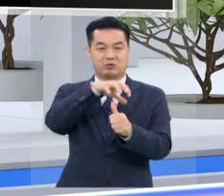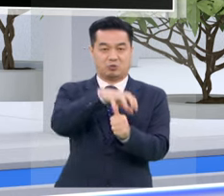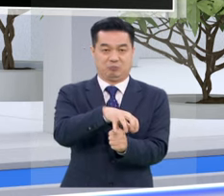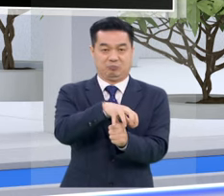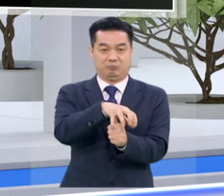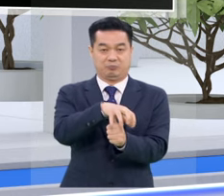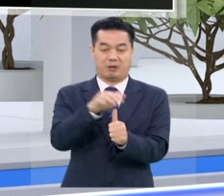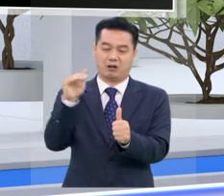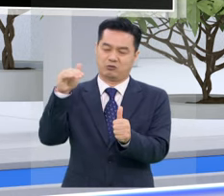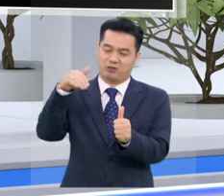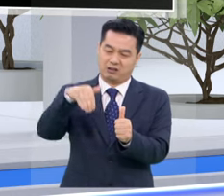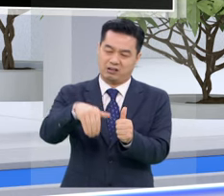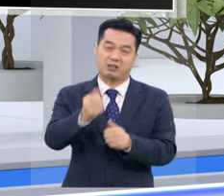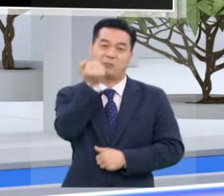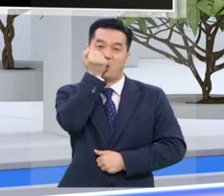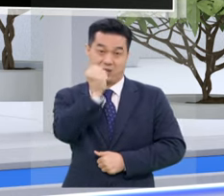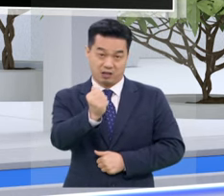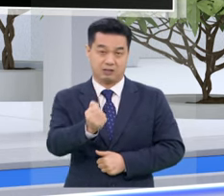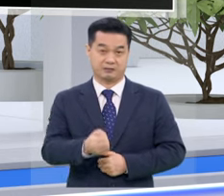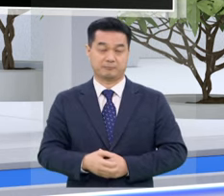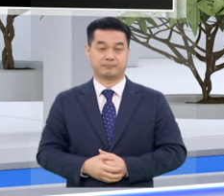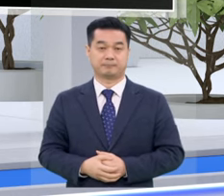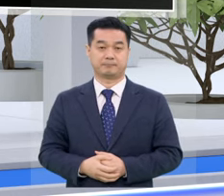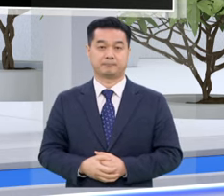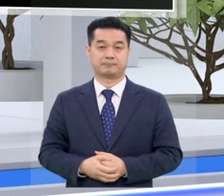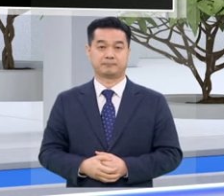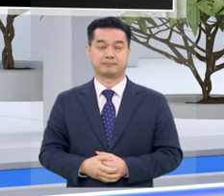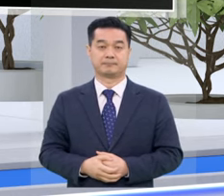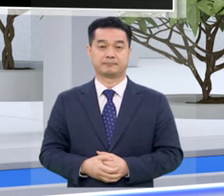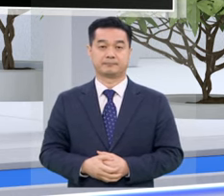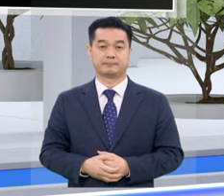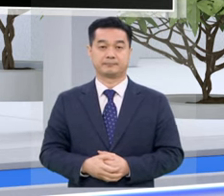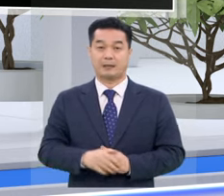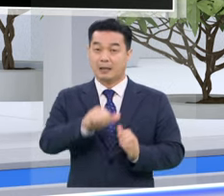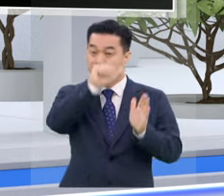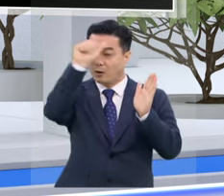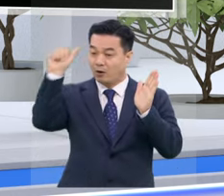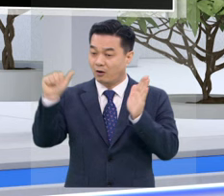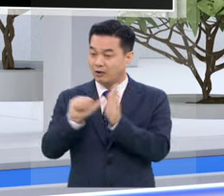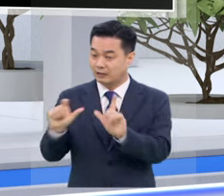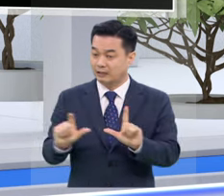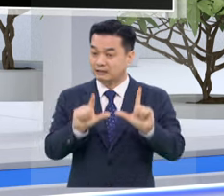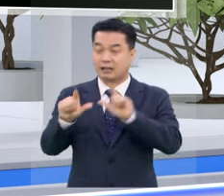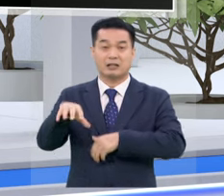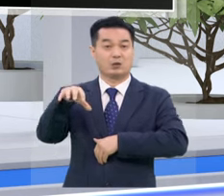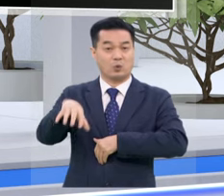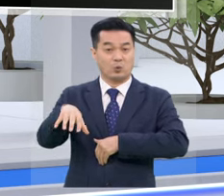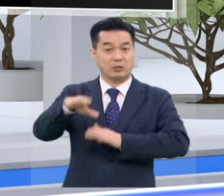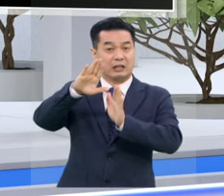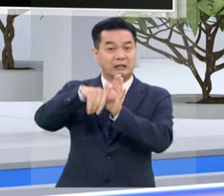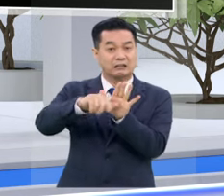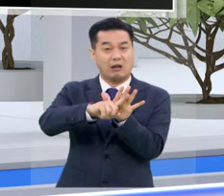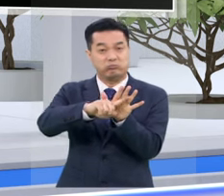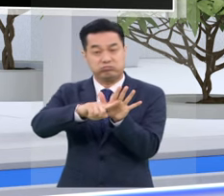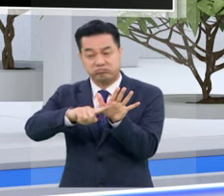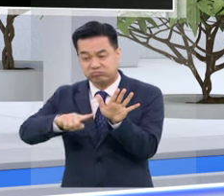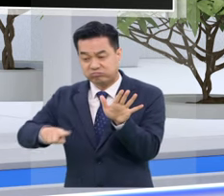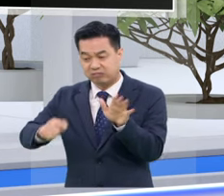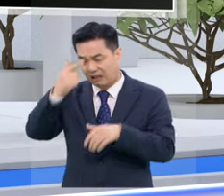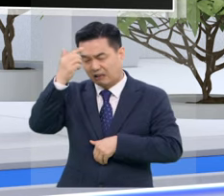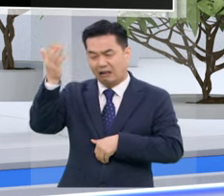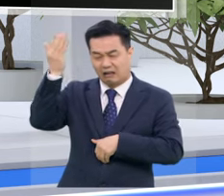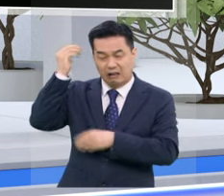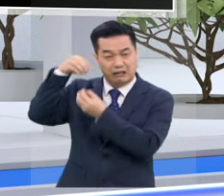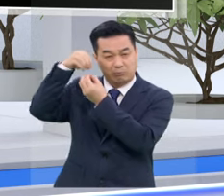태를 치 못하기 때문입니다 평생을 살아왔던 곳이 시대에 뒤쳐지고 구태에서 벗어나지